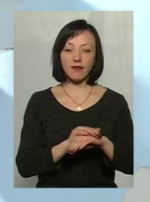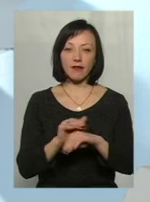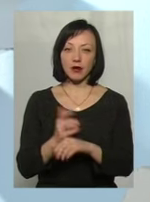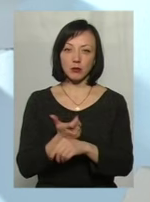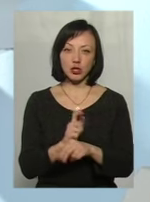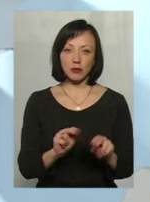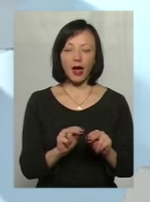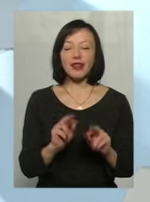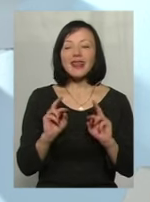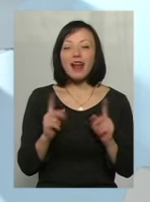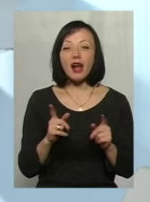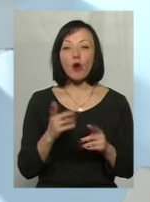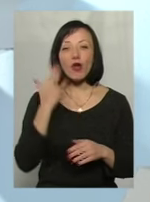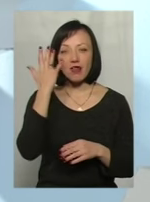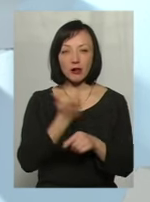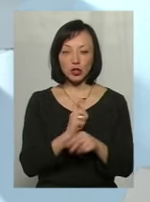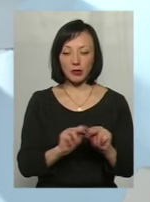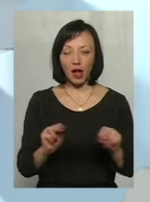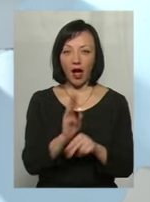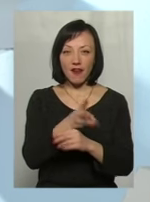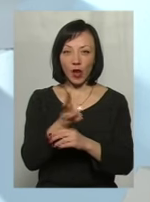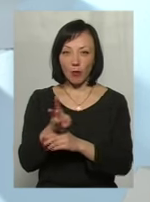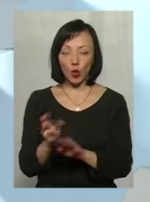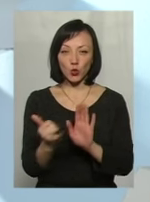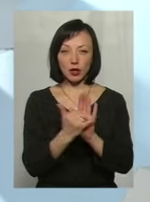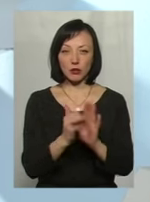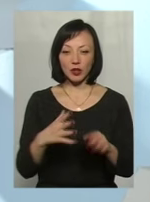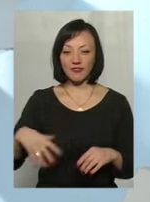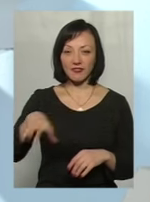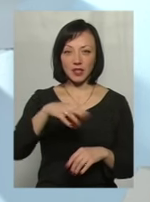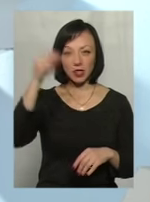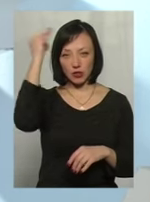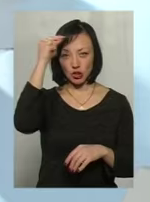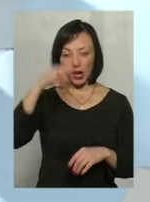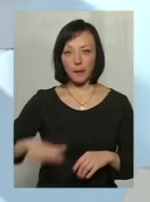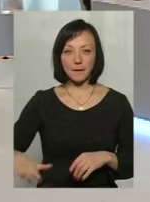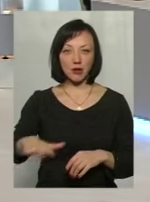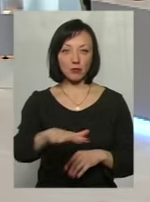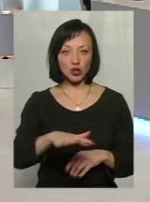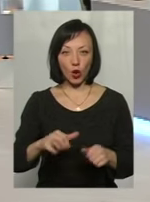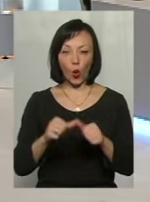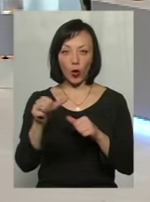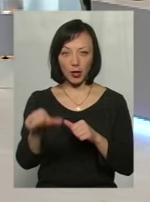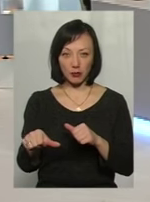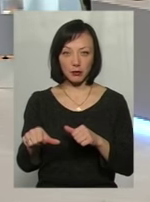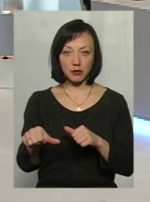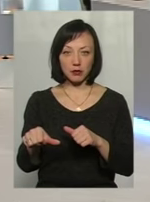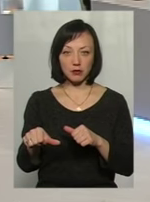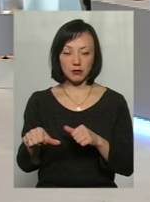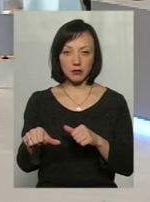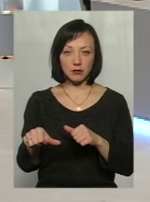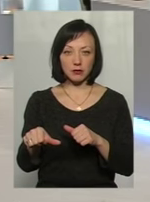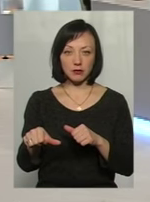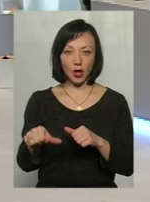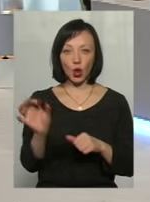більшість педагогів. Відеокамери будуть встановлюватись в усіх навчальних приміщеннях. Окрім, зрозуміло, так? Тобто,